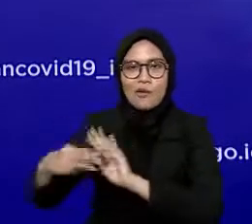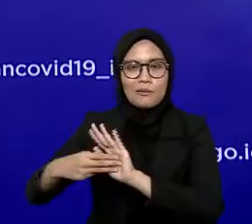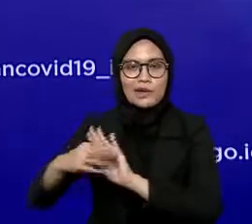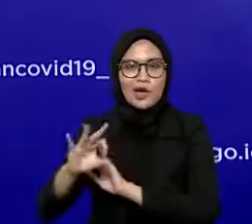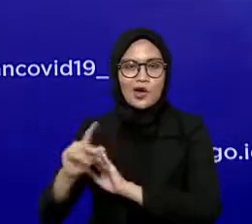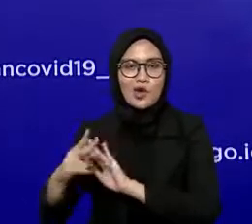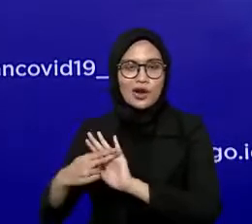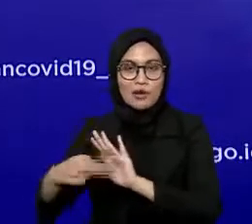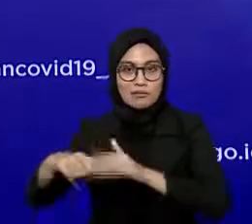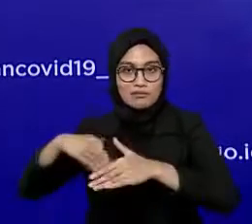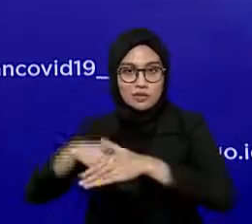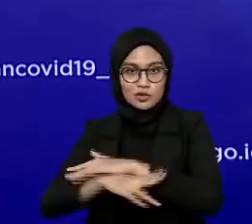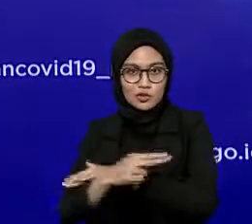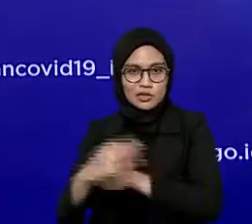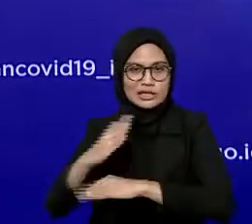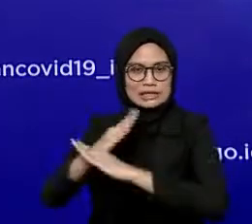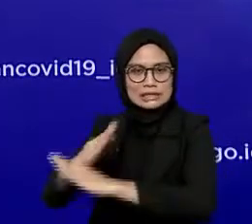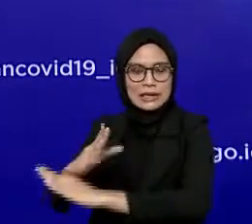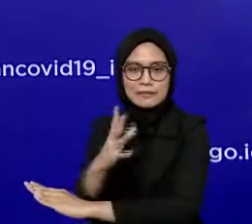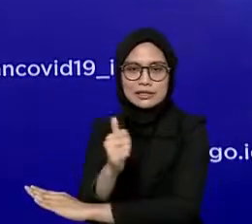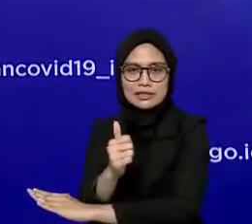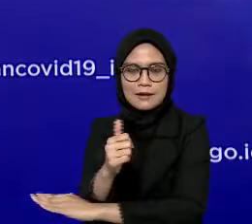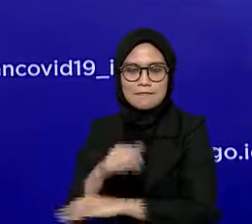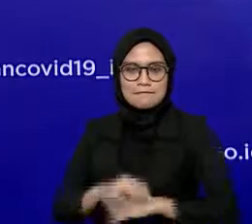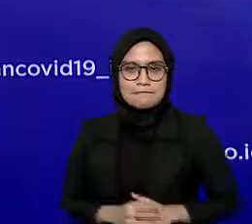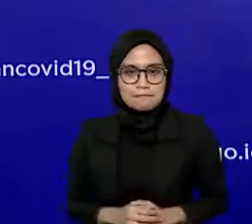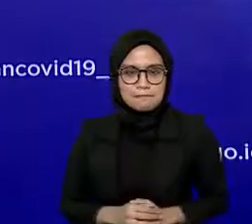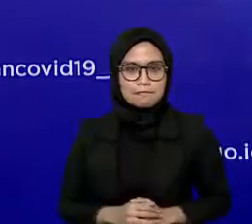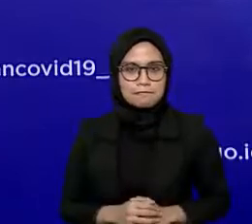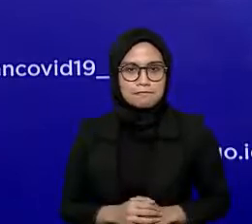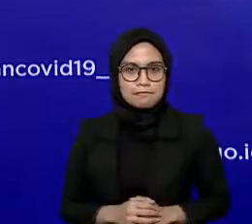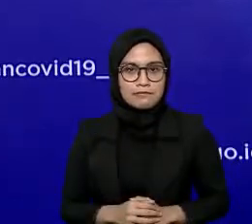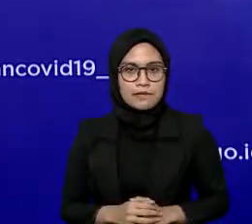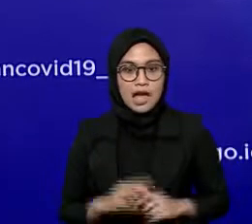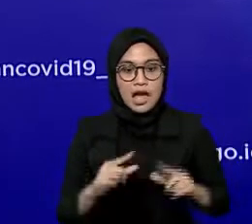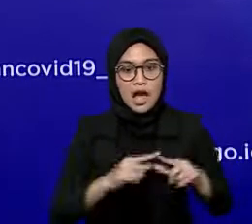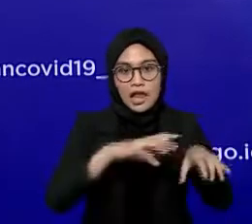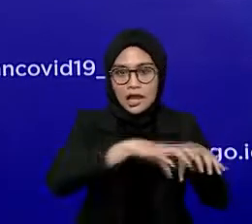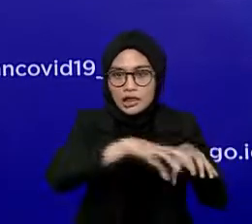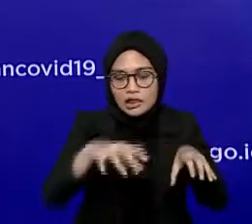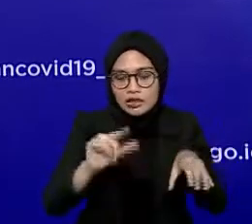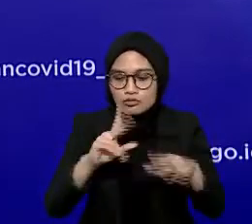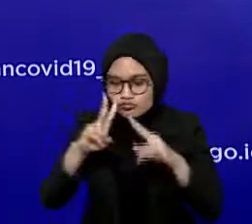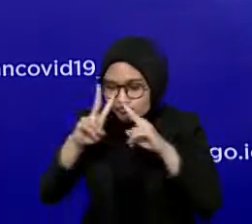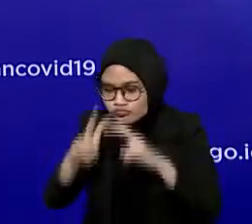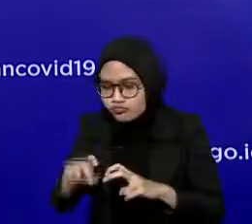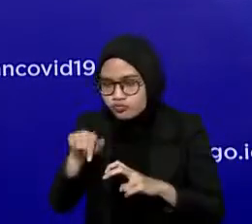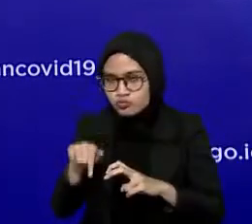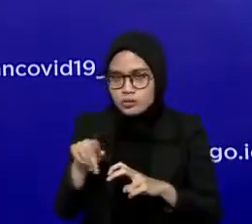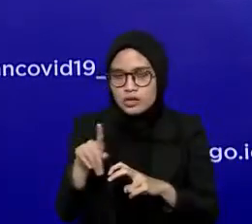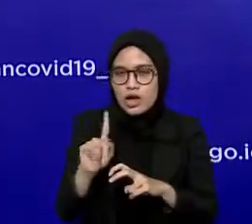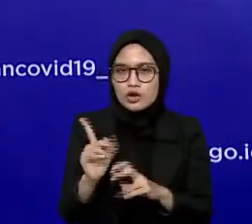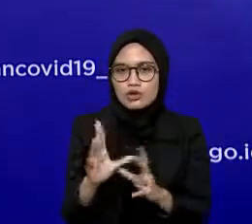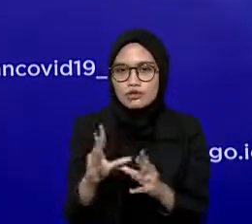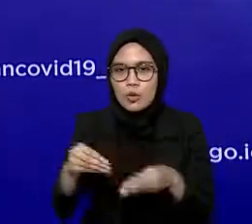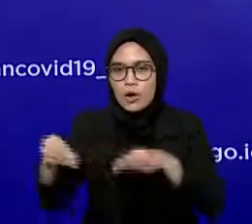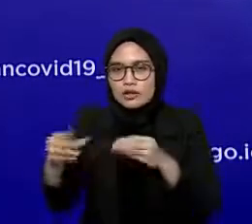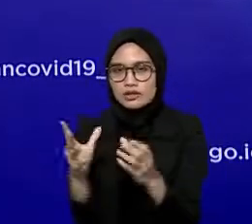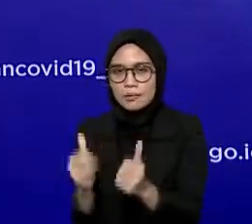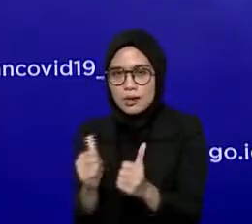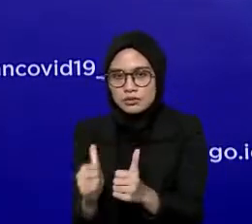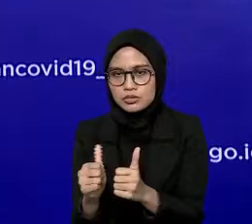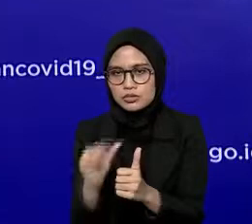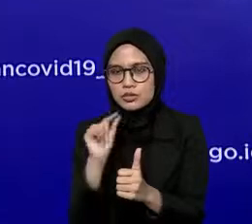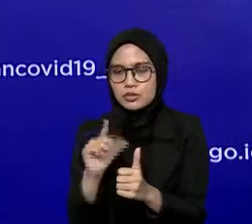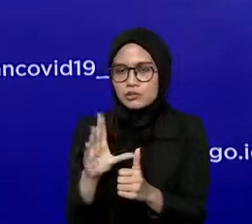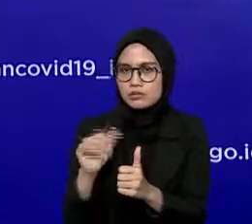mengoptimalisasi kapasitas testing, khususnya alat testing yang memiliki sensitivitas yang tinggi, termasuk untuk mendeteksi berbagai